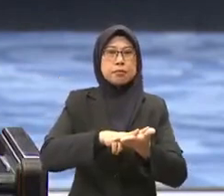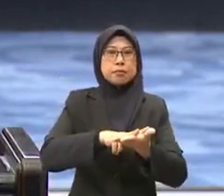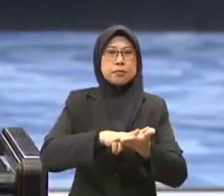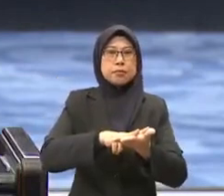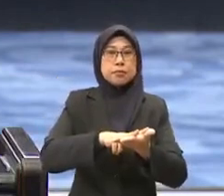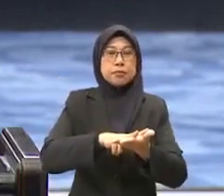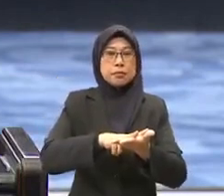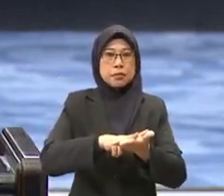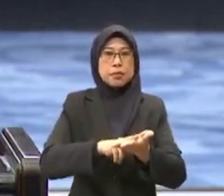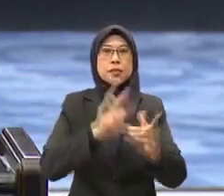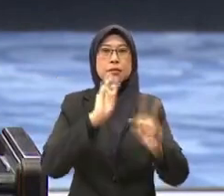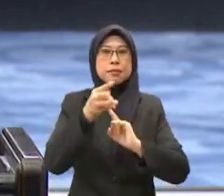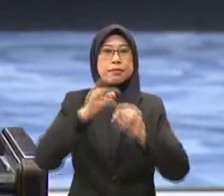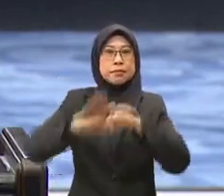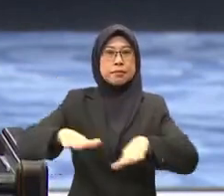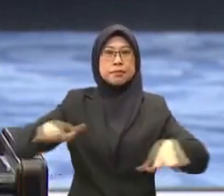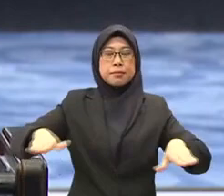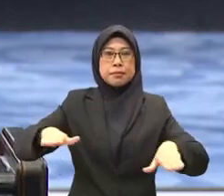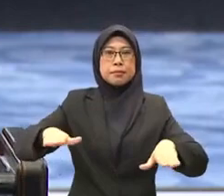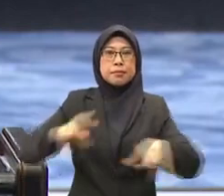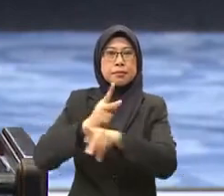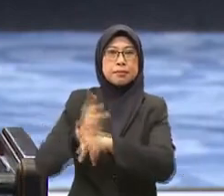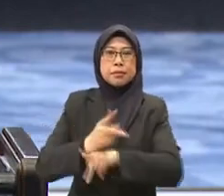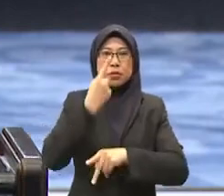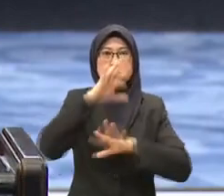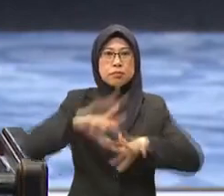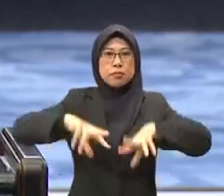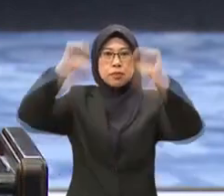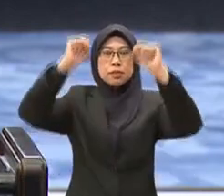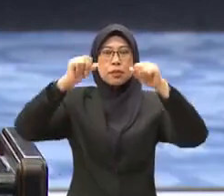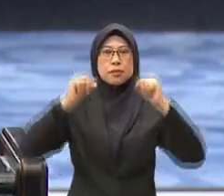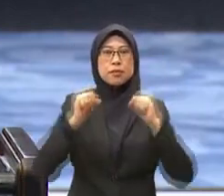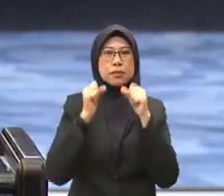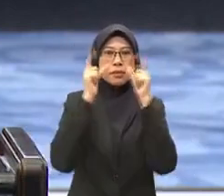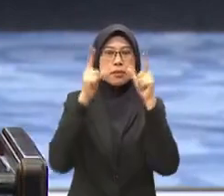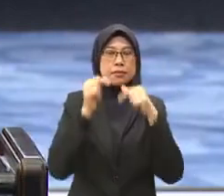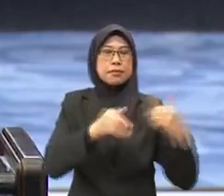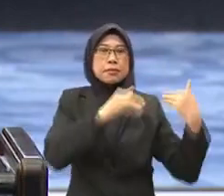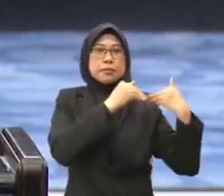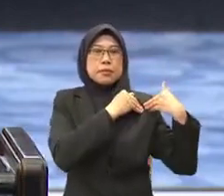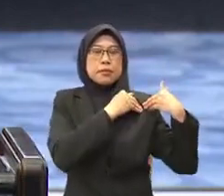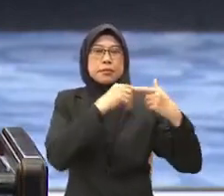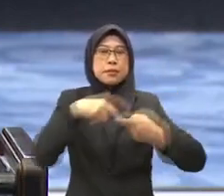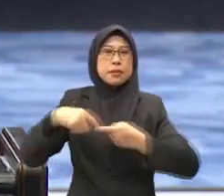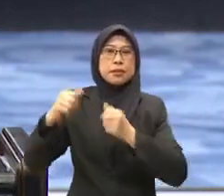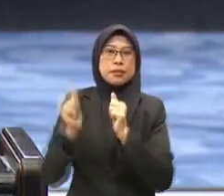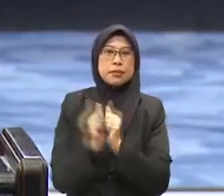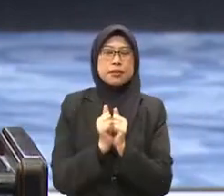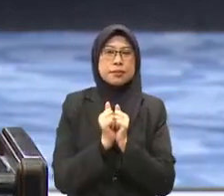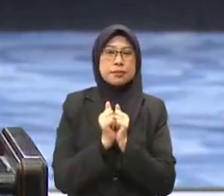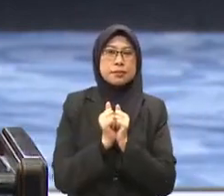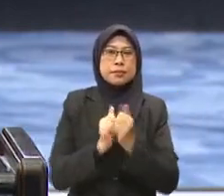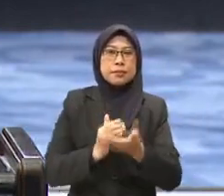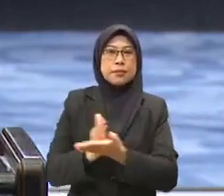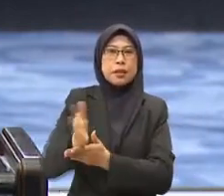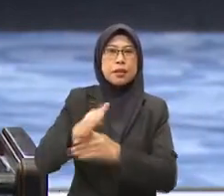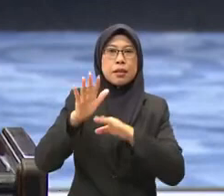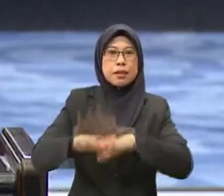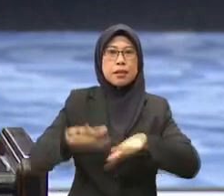hal ehwal kebajikan kanak-kanak bagi meningkatkan kesedaran tentang tanggungjawab yang berkaitan dengan hak